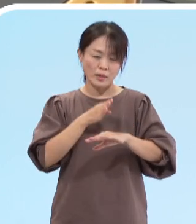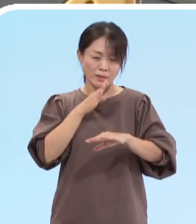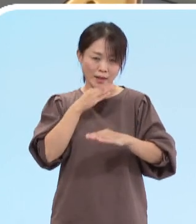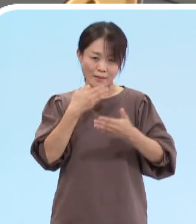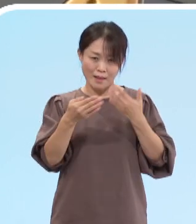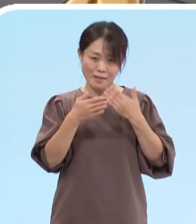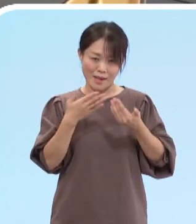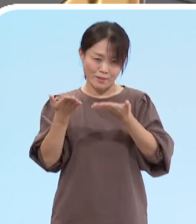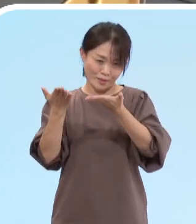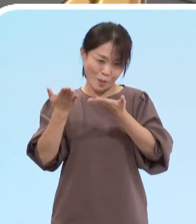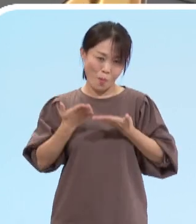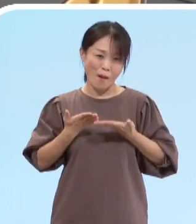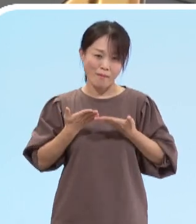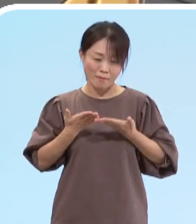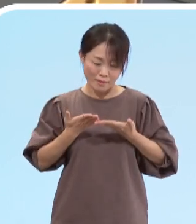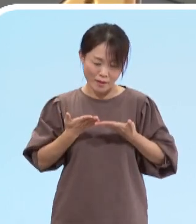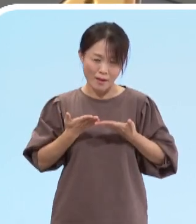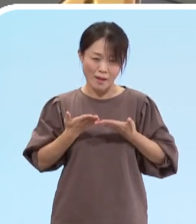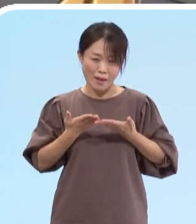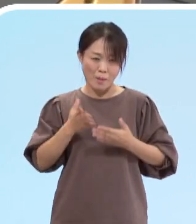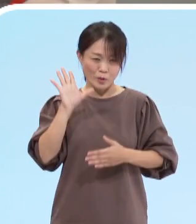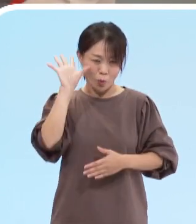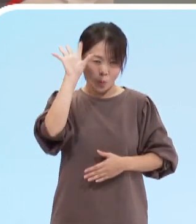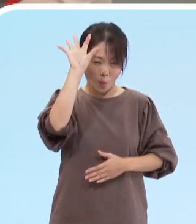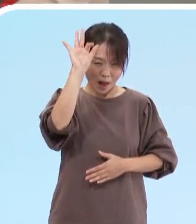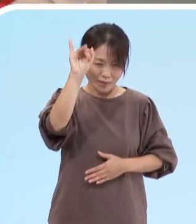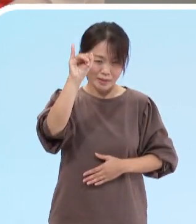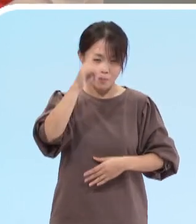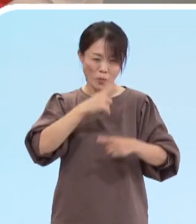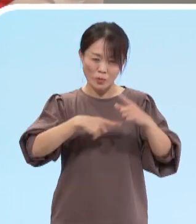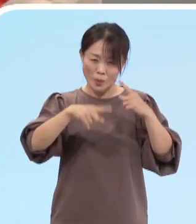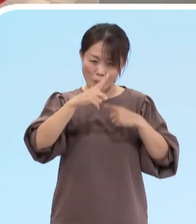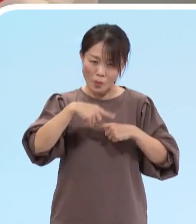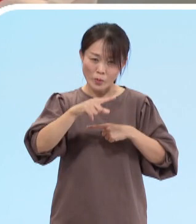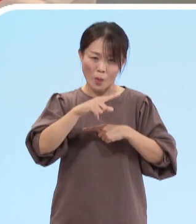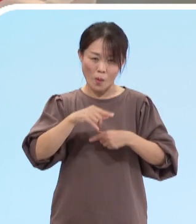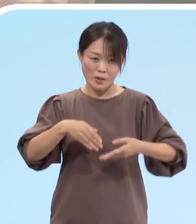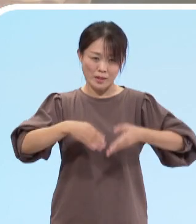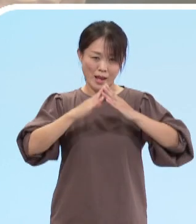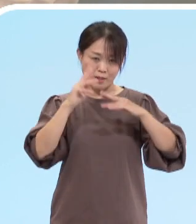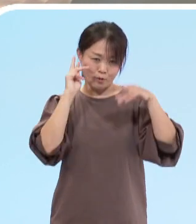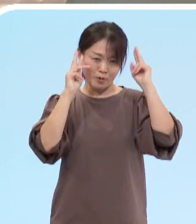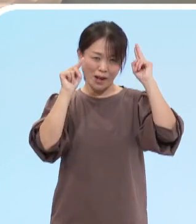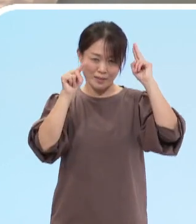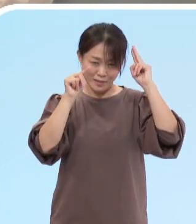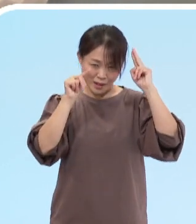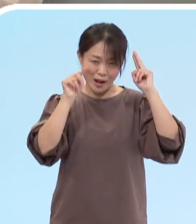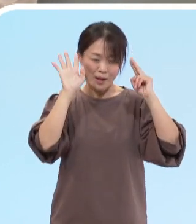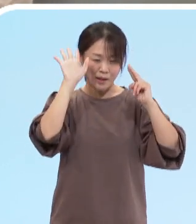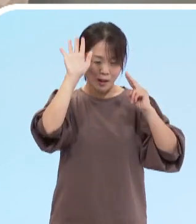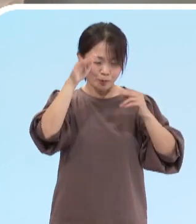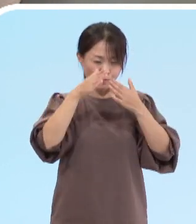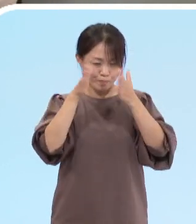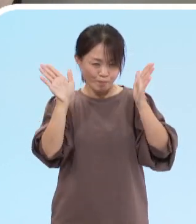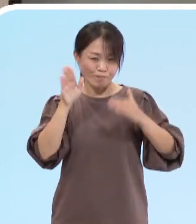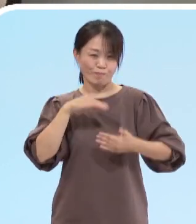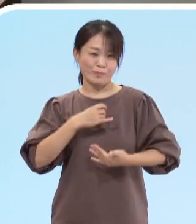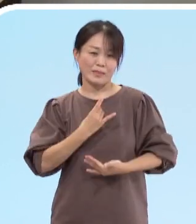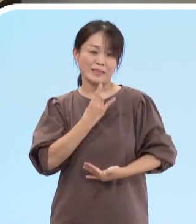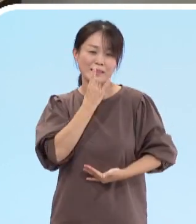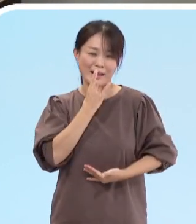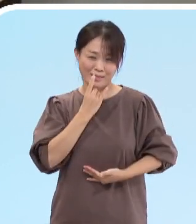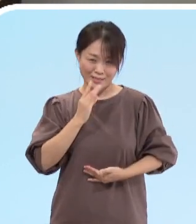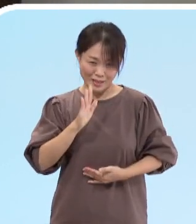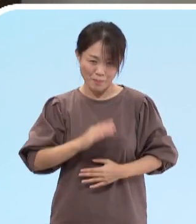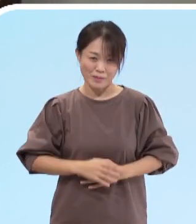ですね、まあ、ぜひ体験していただくことによってですね、もっともっと明るい、建設会社の、未来がやってくるのかという